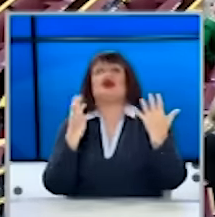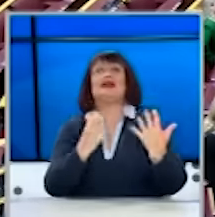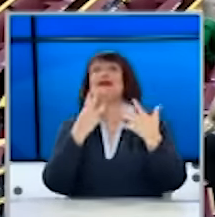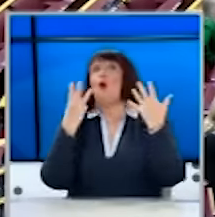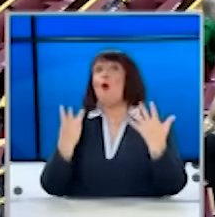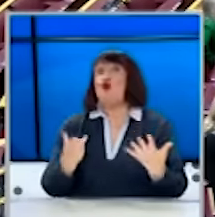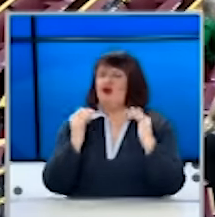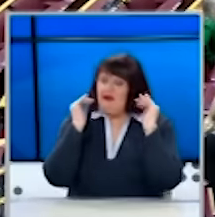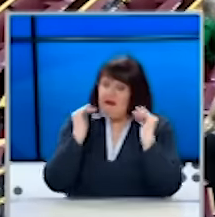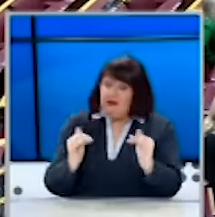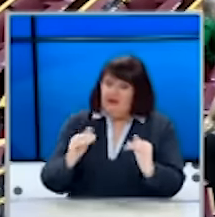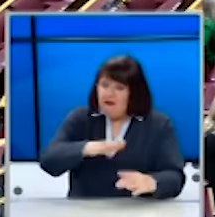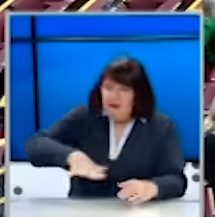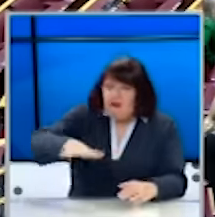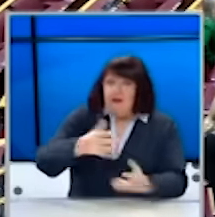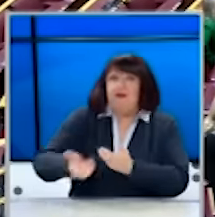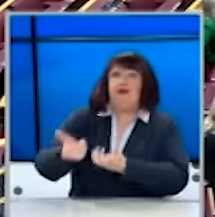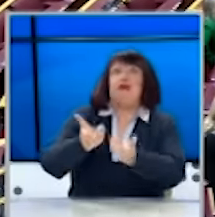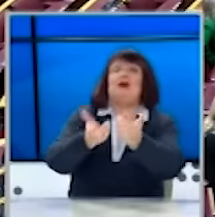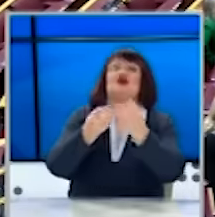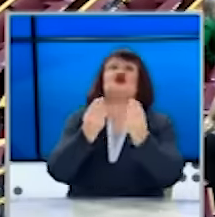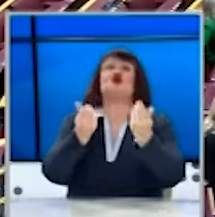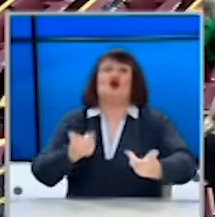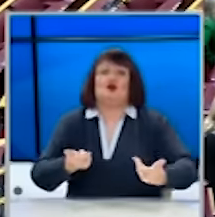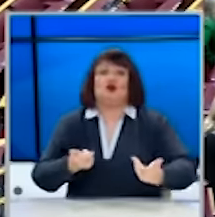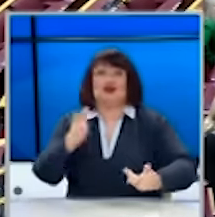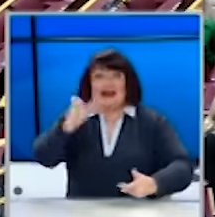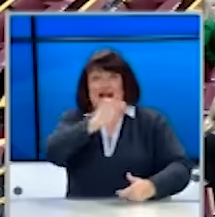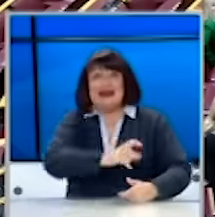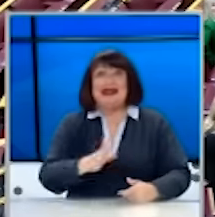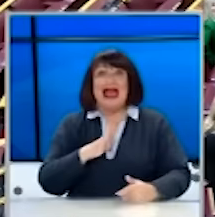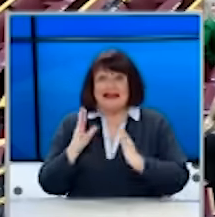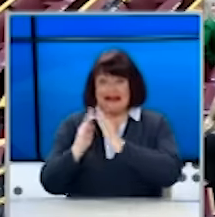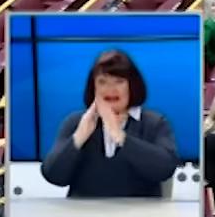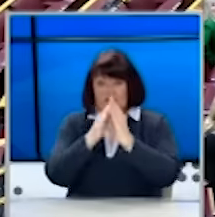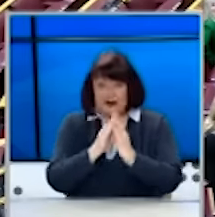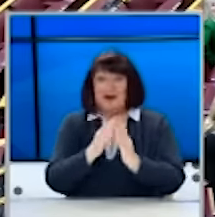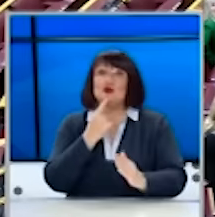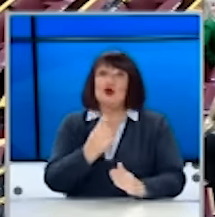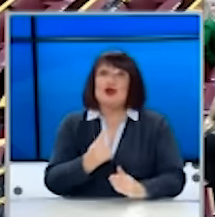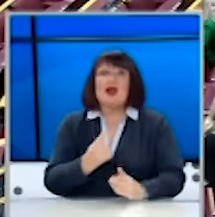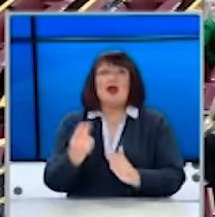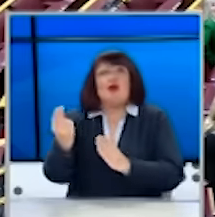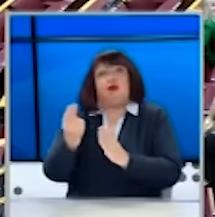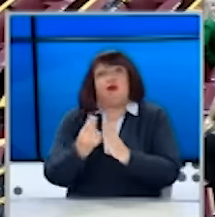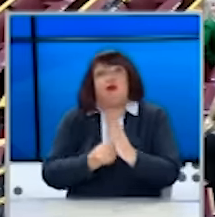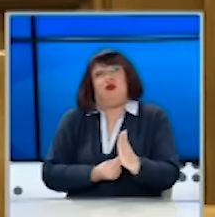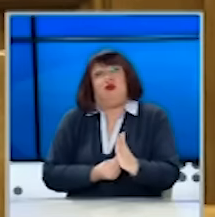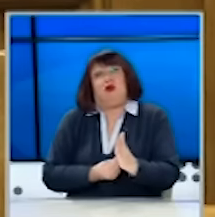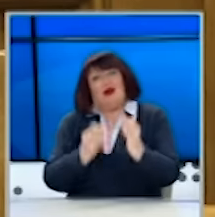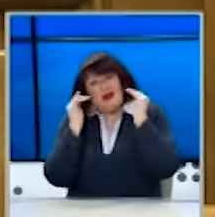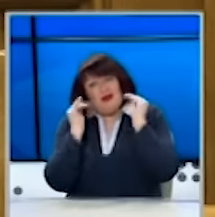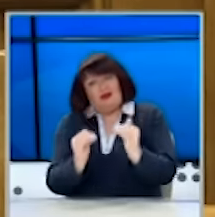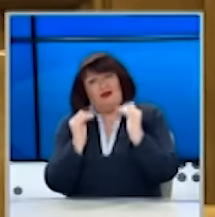1998. Και αυτό ήταν που έλεγαν και οι ίδιοι οι κάτοικοι. Πόσες φορές πρέπει να κάνουν δηλαδή οι